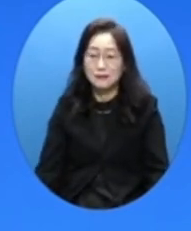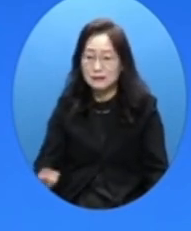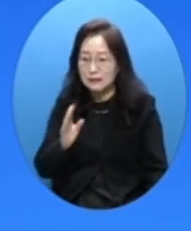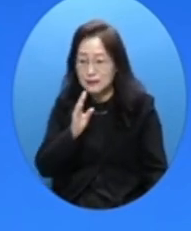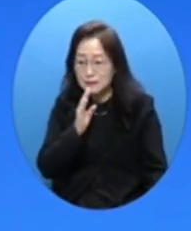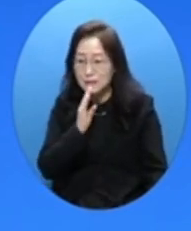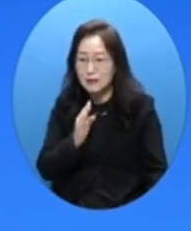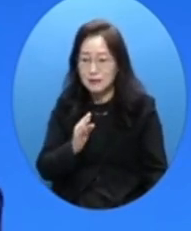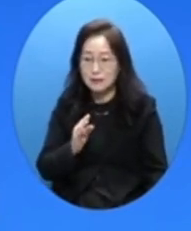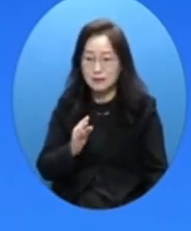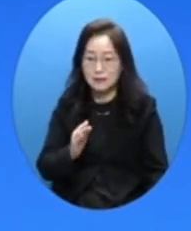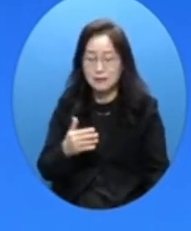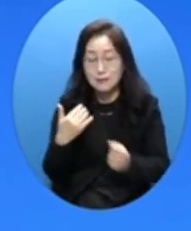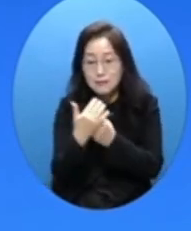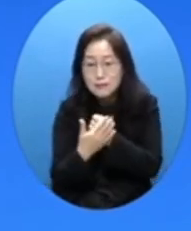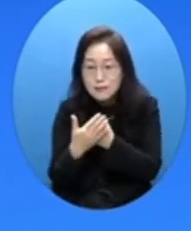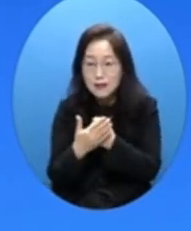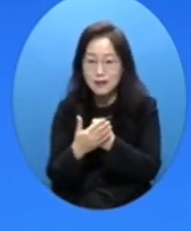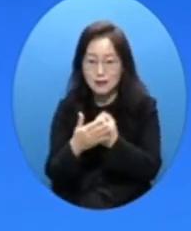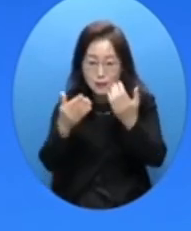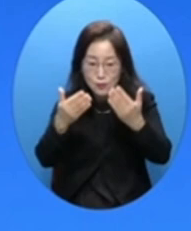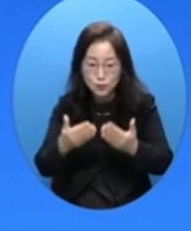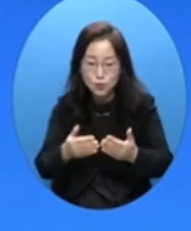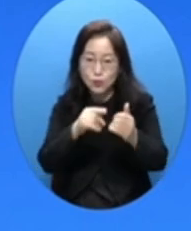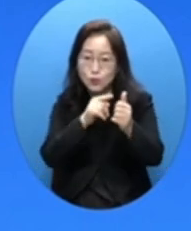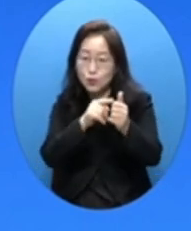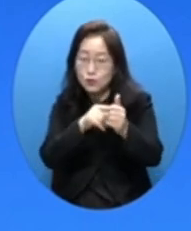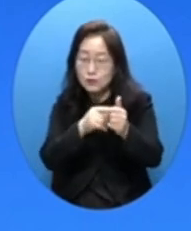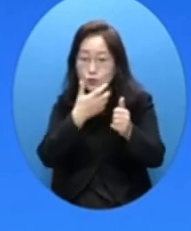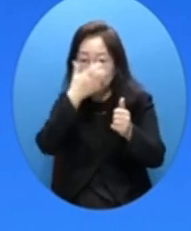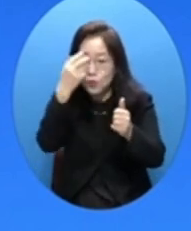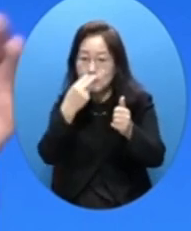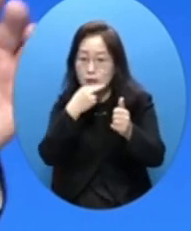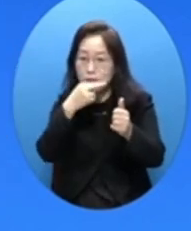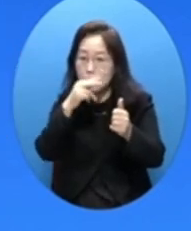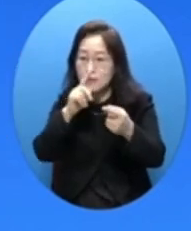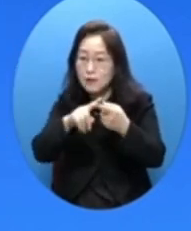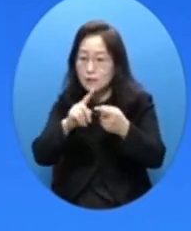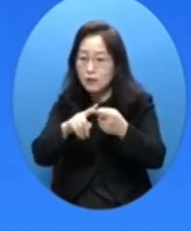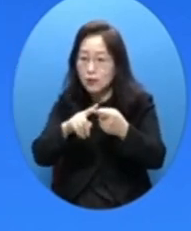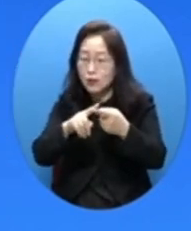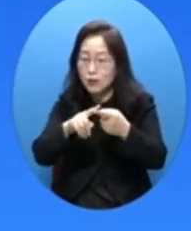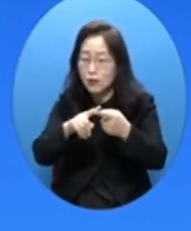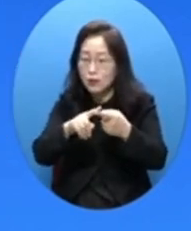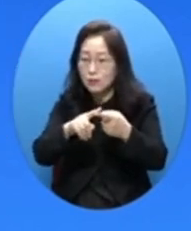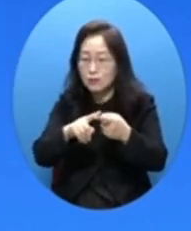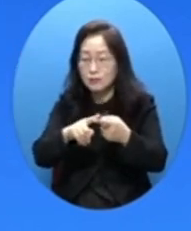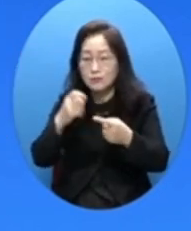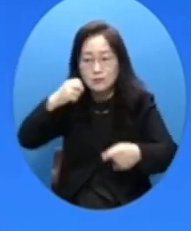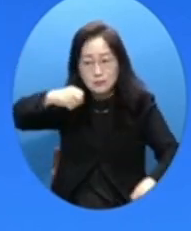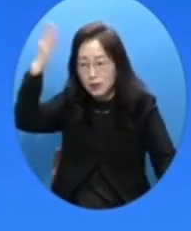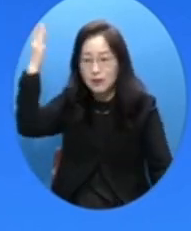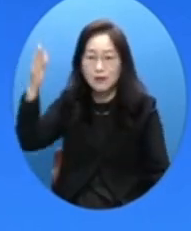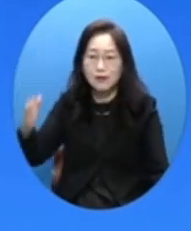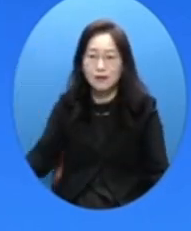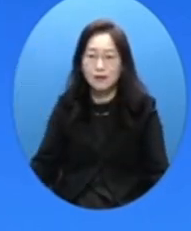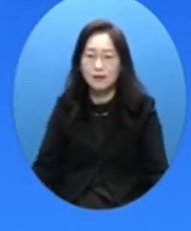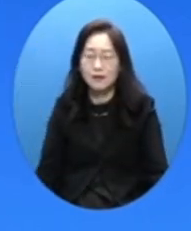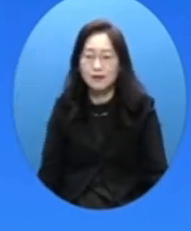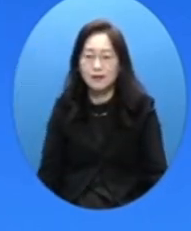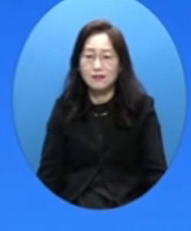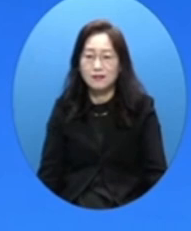같은 요셉의 그 꿈 해몽한 것을 잊어버리고 까맣게 잊어버리고 있었는데